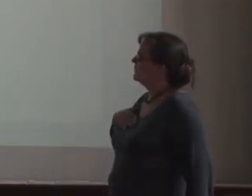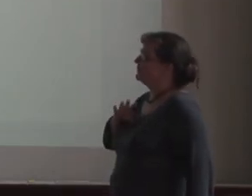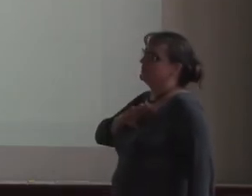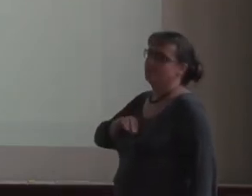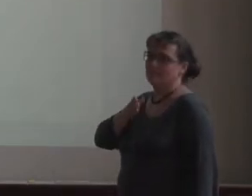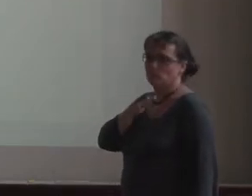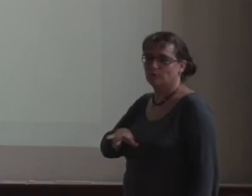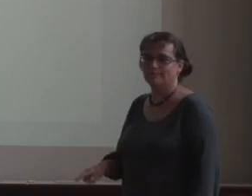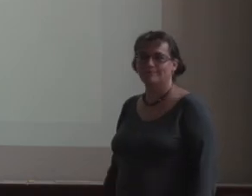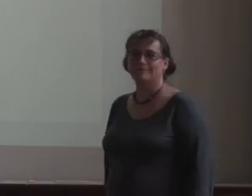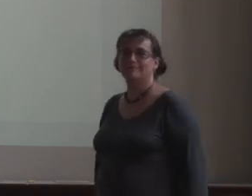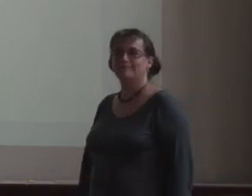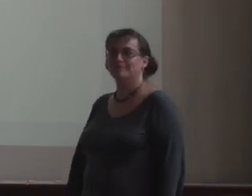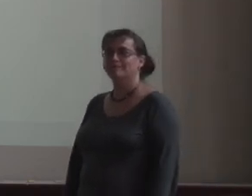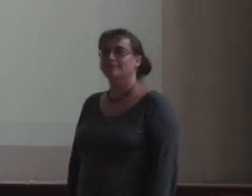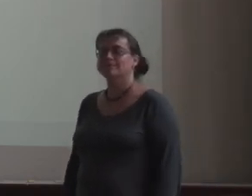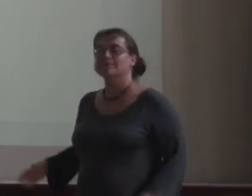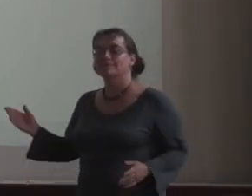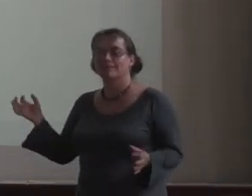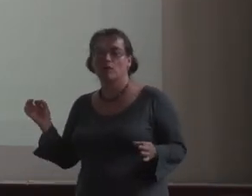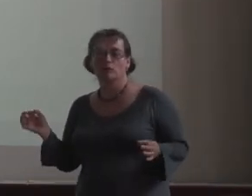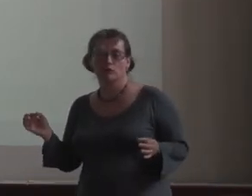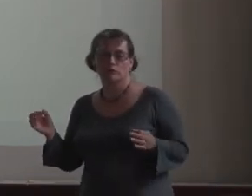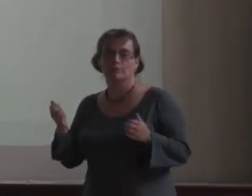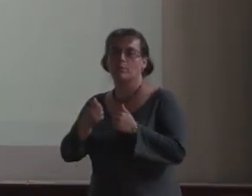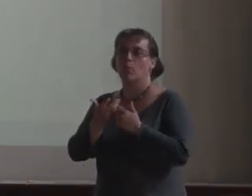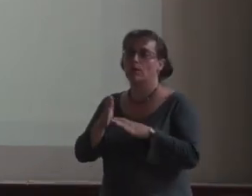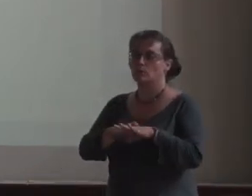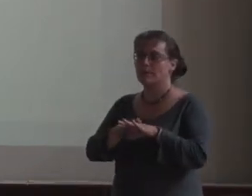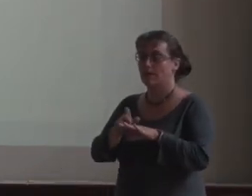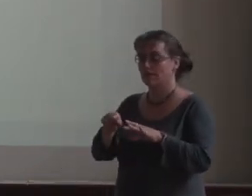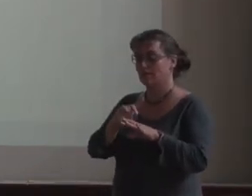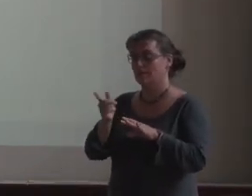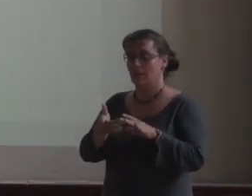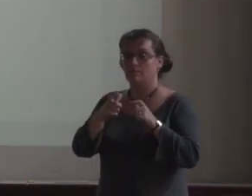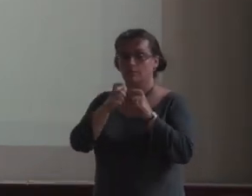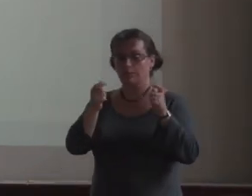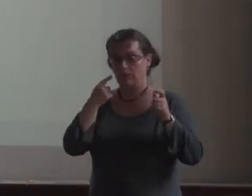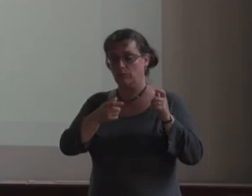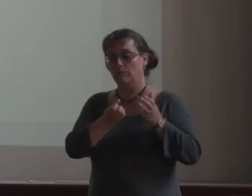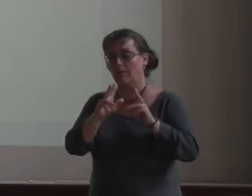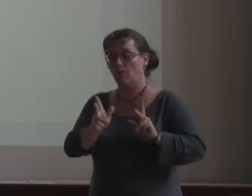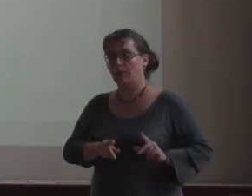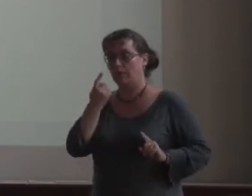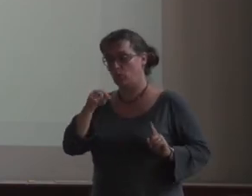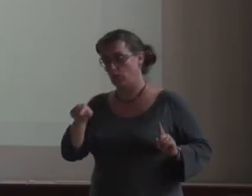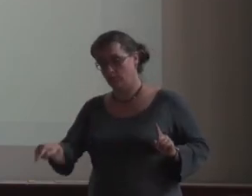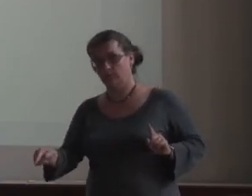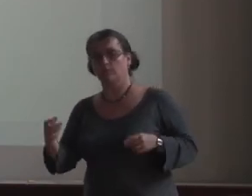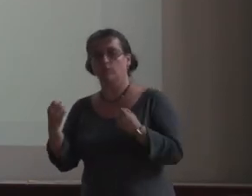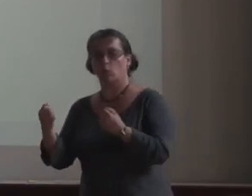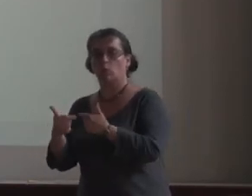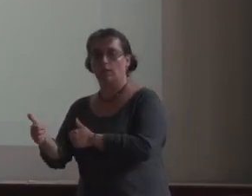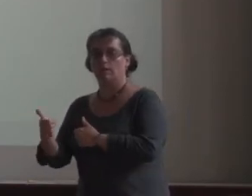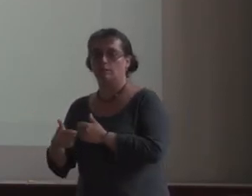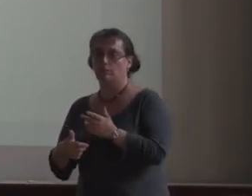D'accord, ok. Donc Polyconseil fait toute l'informatique pour Autolib. On va faire ça en très très